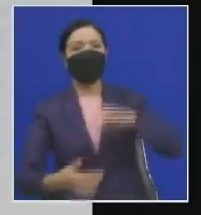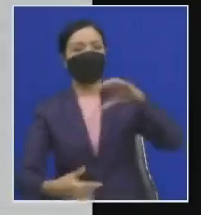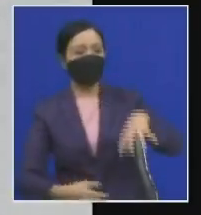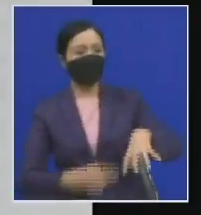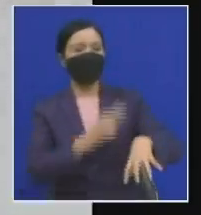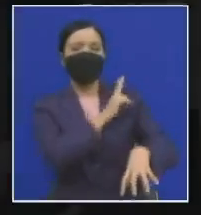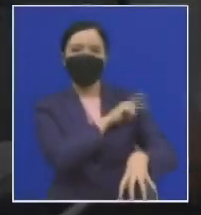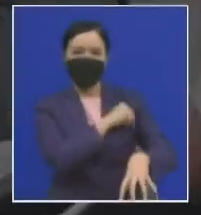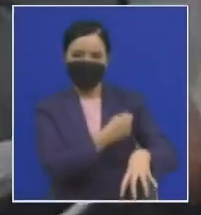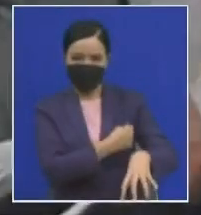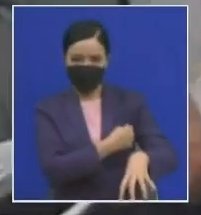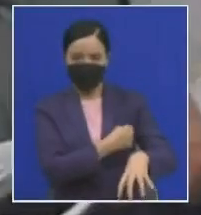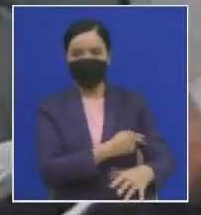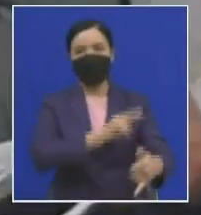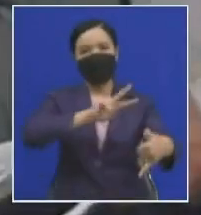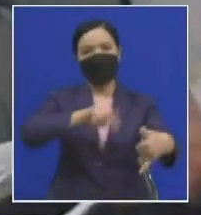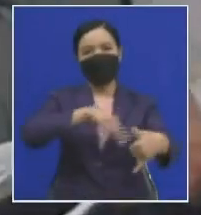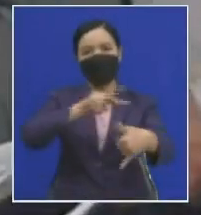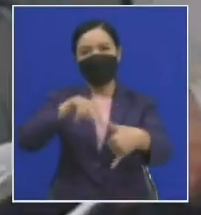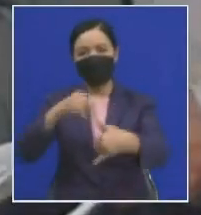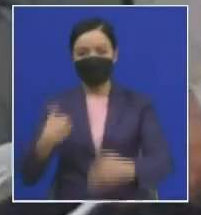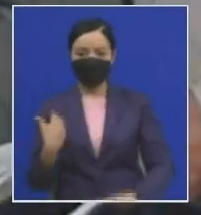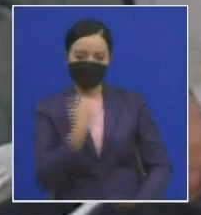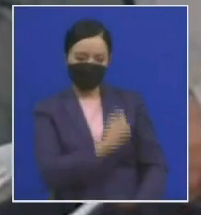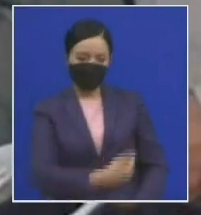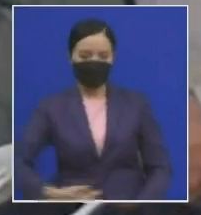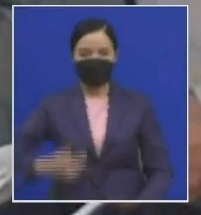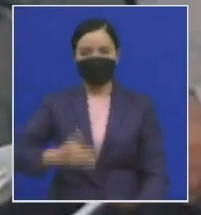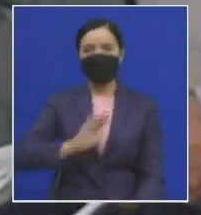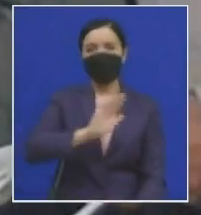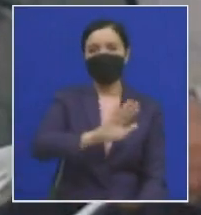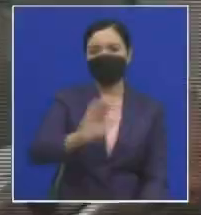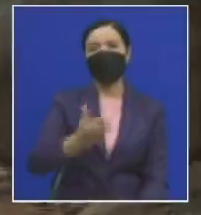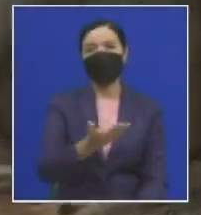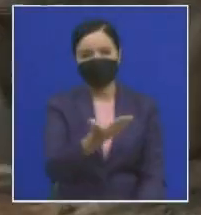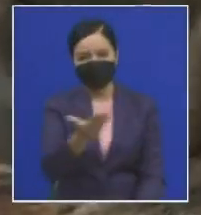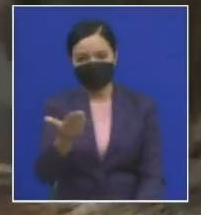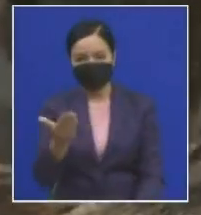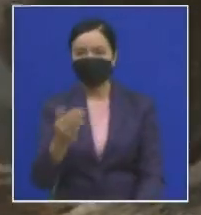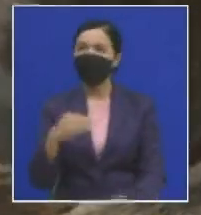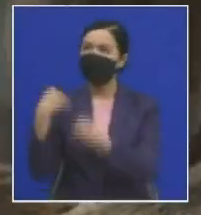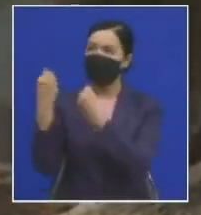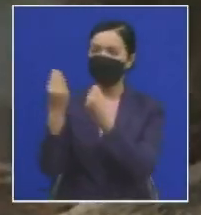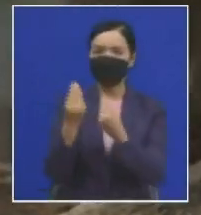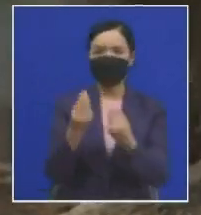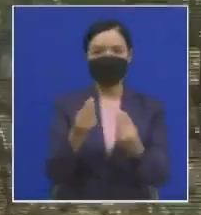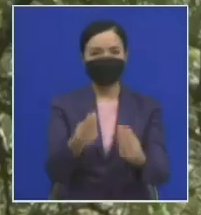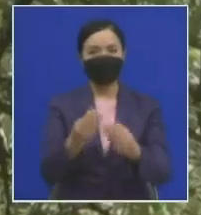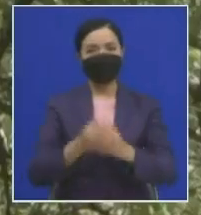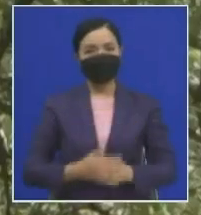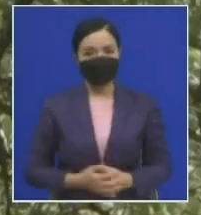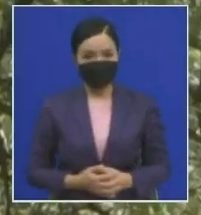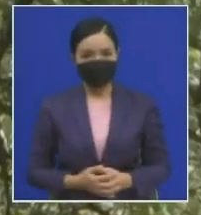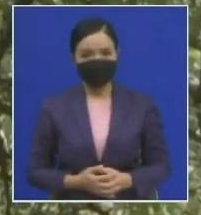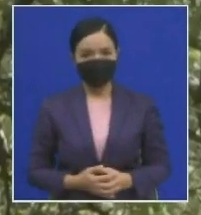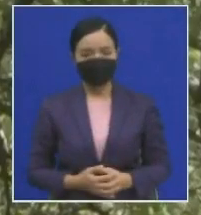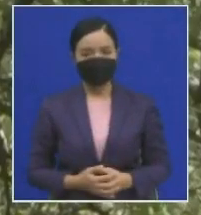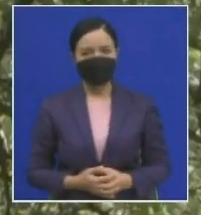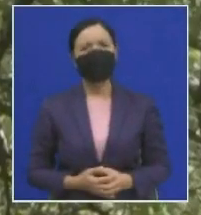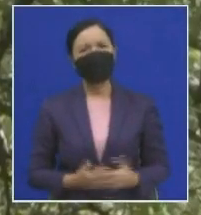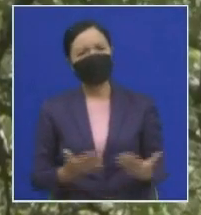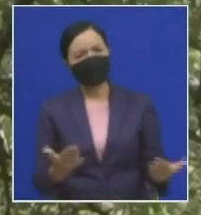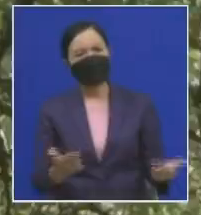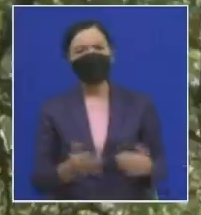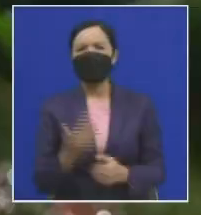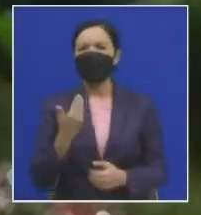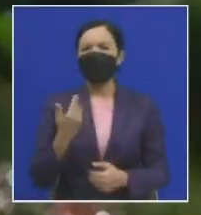แล้วกจะไดดูแลศุกภาพของพี่น้ประชาดชนต่ไปนี่คภาหาคิภาcool้ากลบที่ขอก่หาต